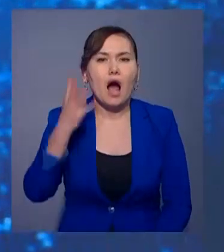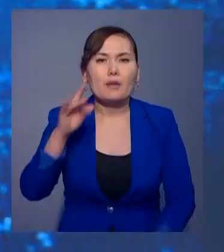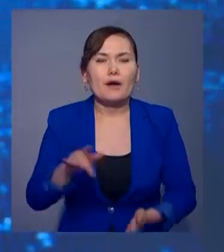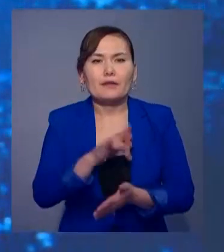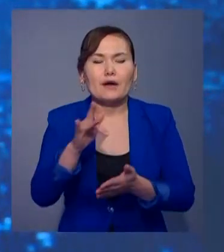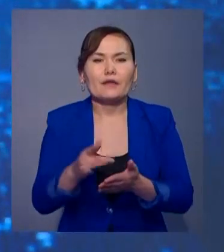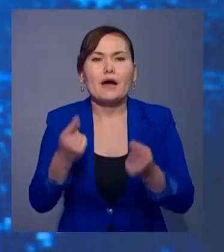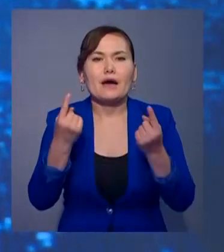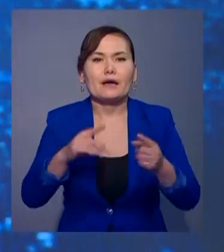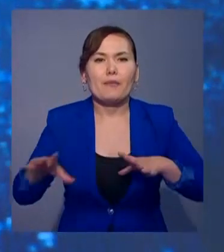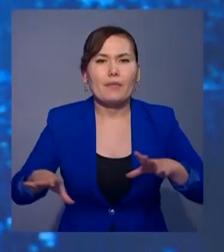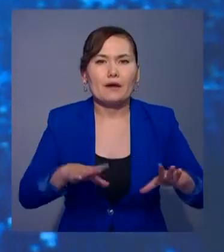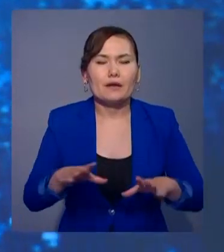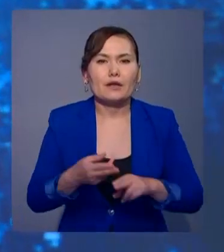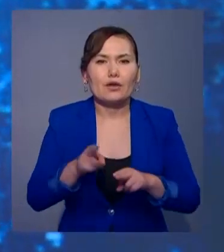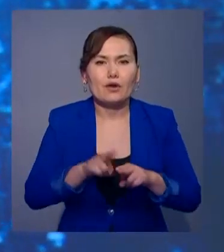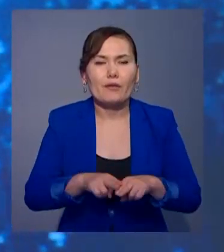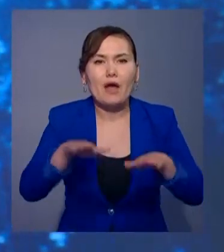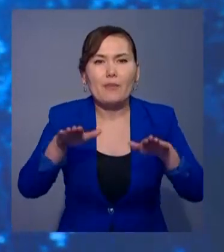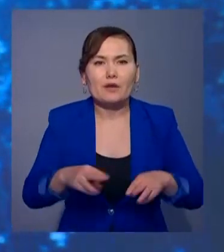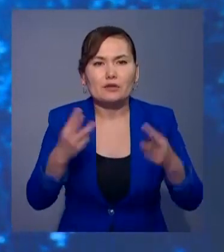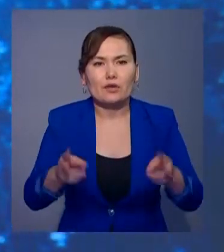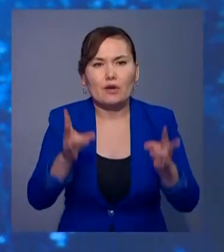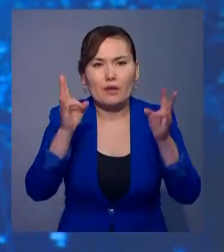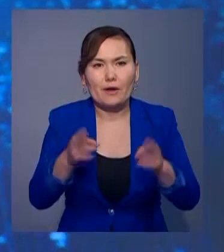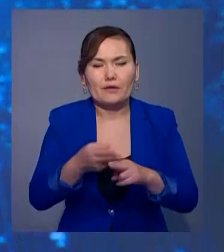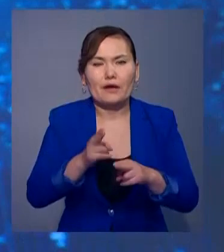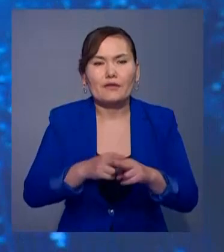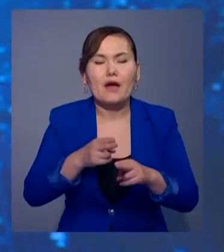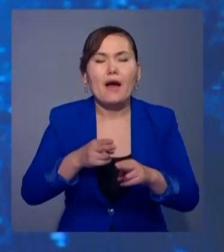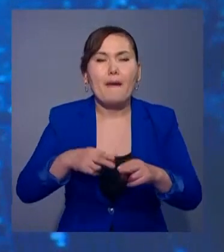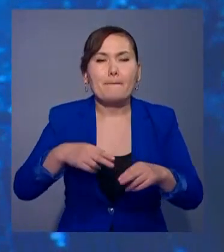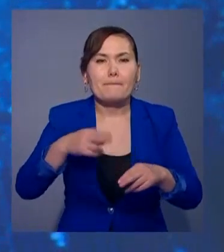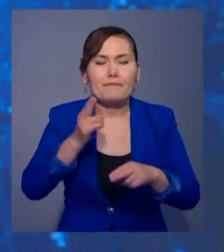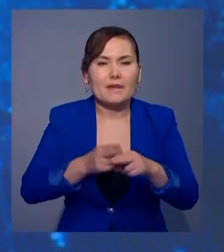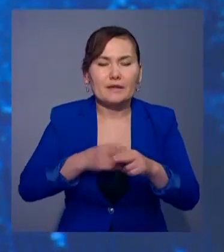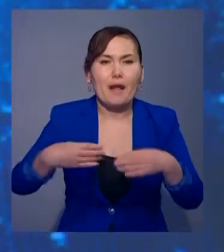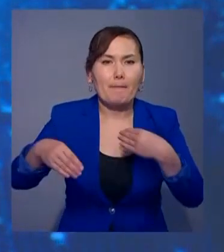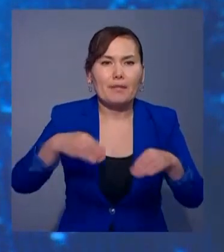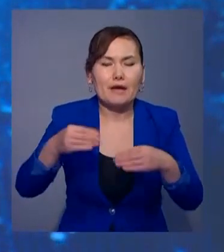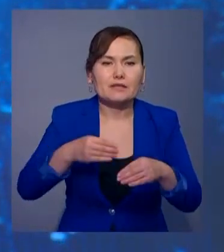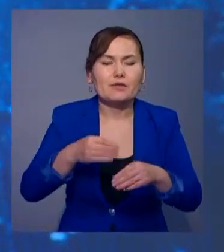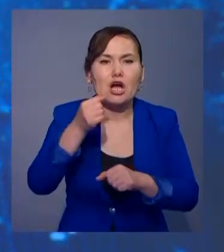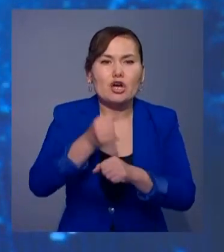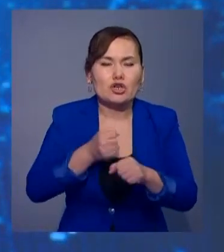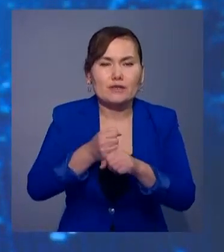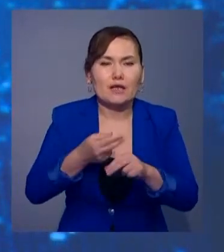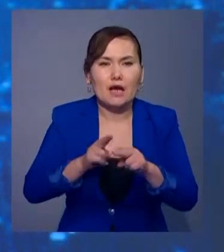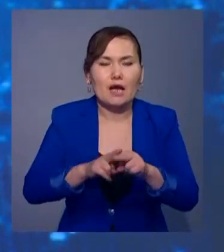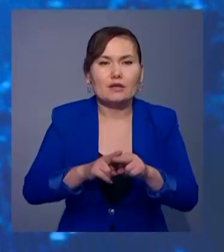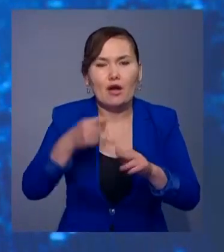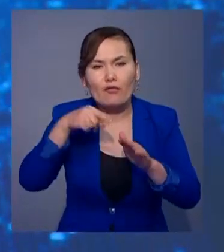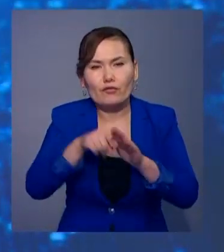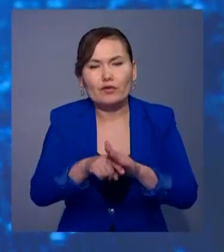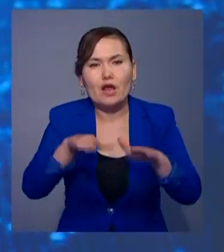Алматыдағы ірі базарлардың біріндегі қойма өртенді. Металл, пластмассадан жасалған бұйымдар сақталған жеке ангар тілсіз жау құшағында